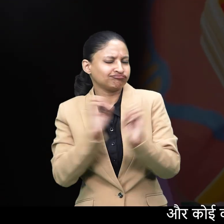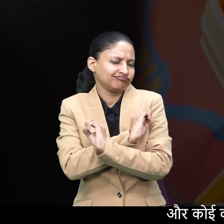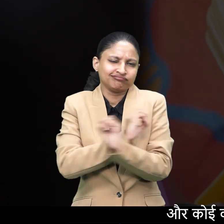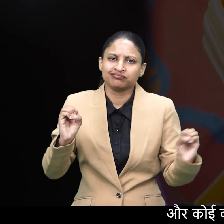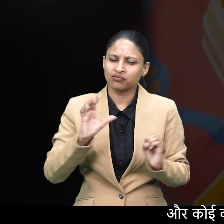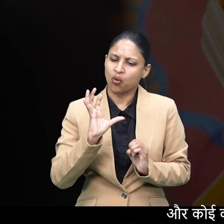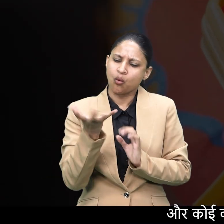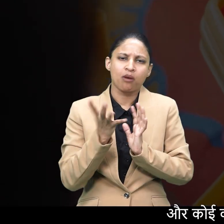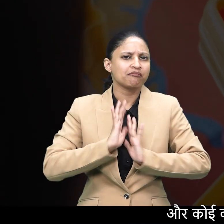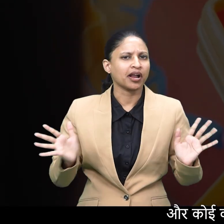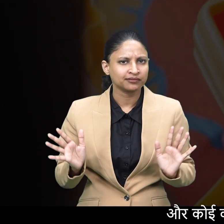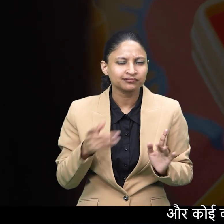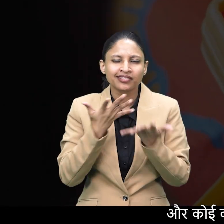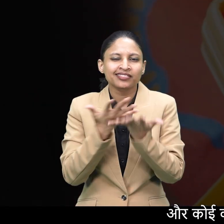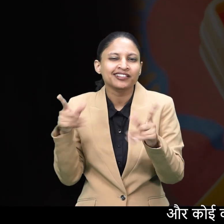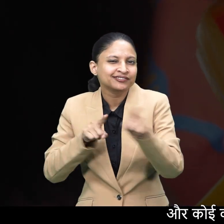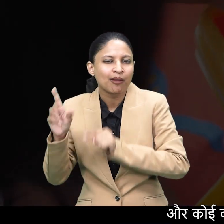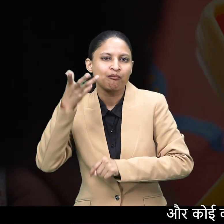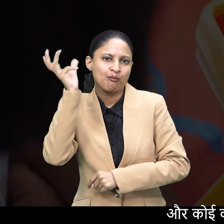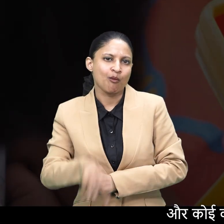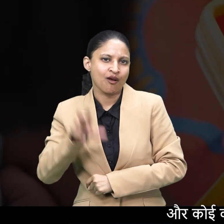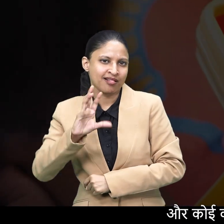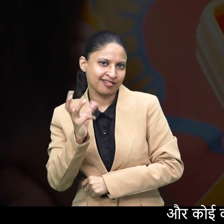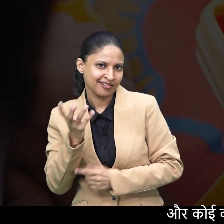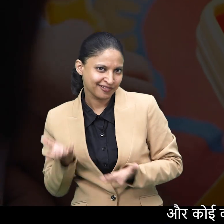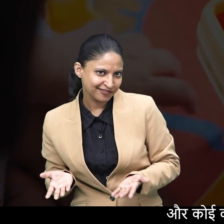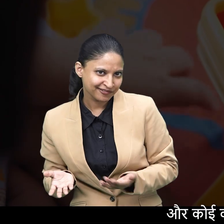कोना नहीं होता, जैसे एक गेंद।